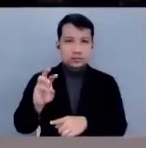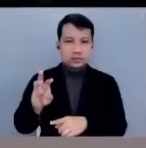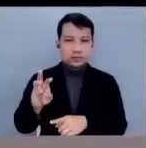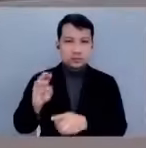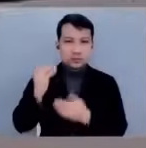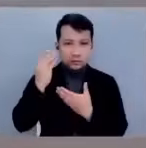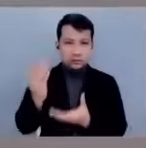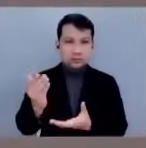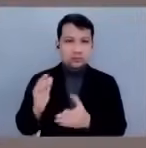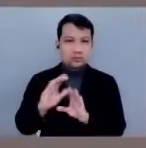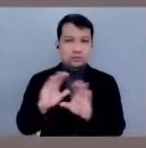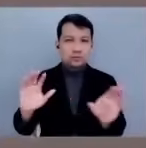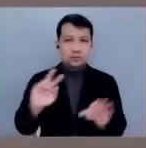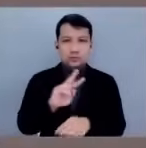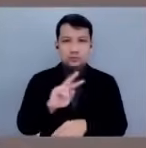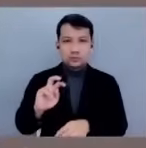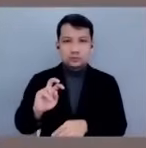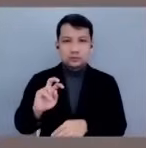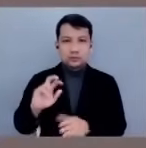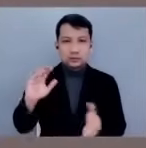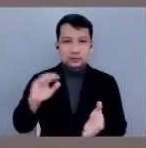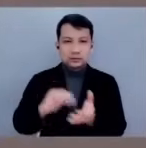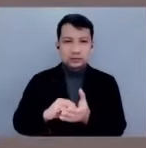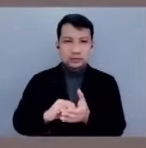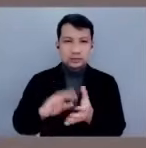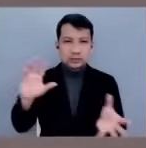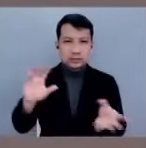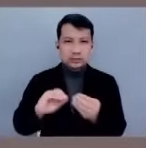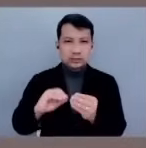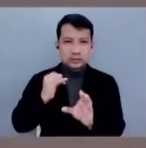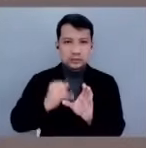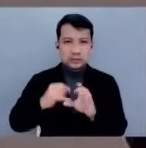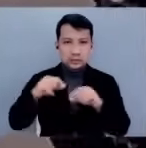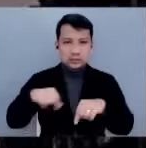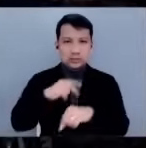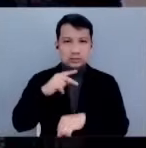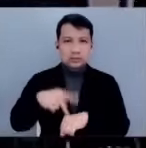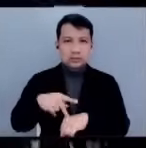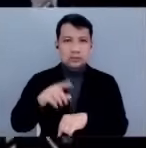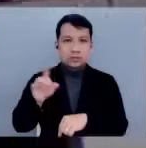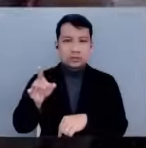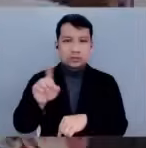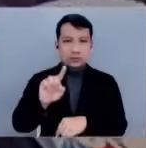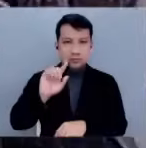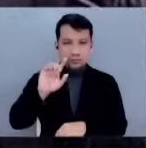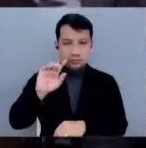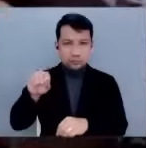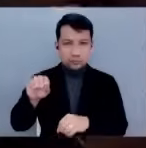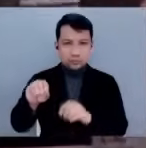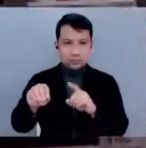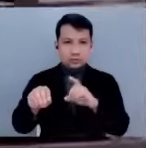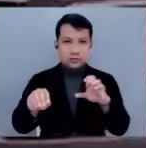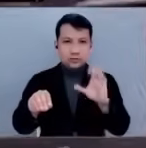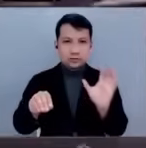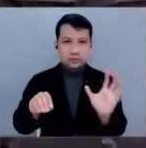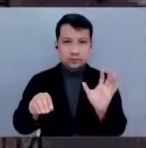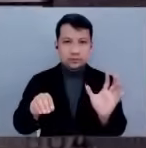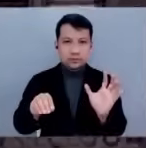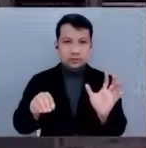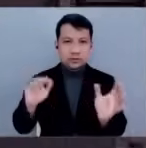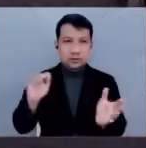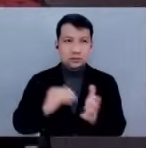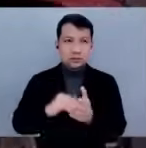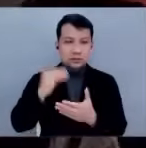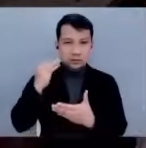pang 200,000 ang kabuuang bilang ng mga jeepney sa buong bansa. 81% o higit 150,000 na raw ang nag-consolidate.